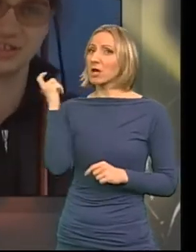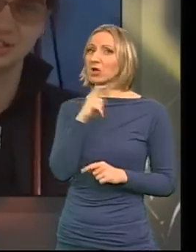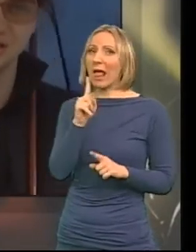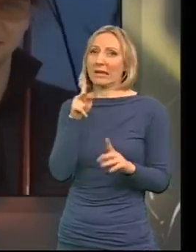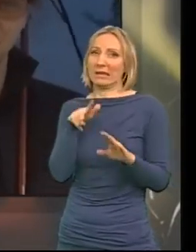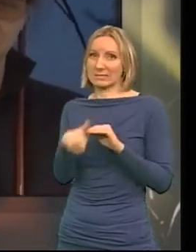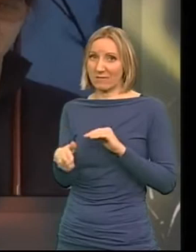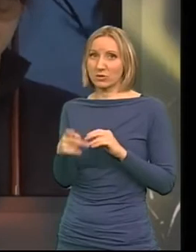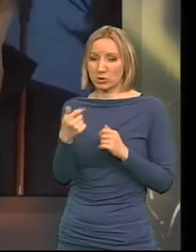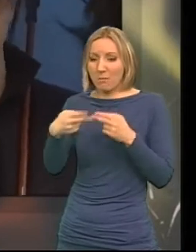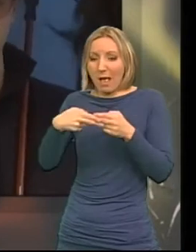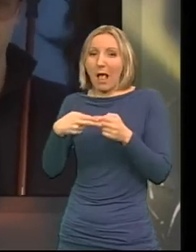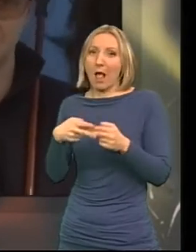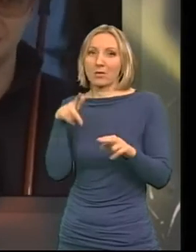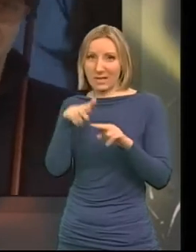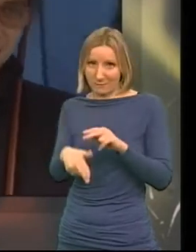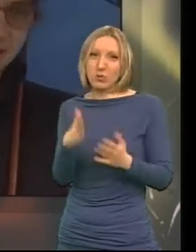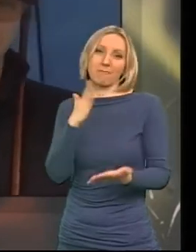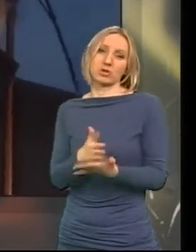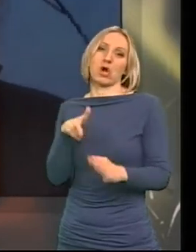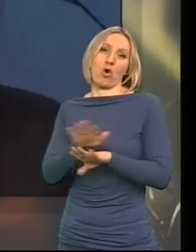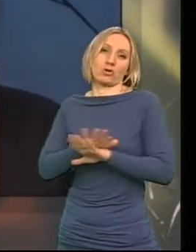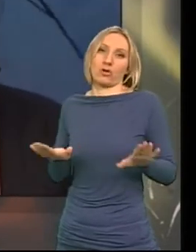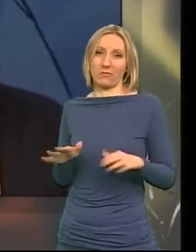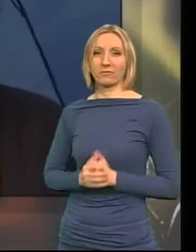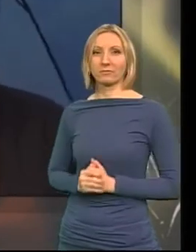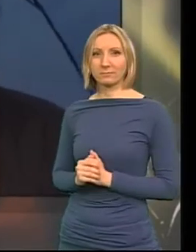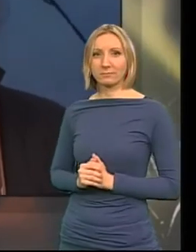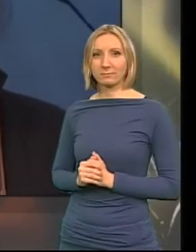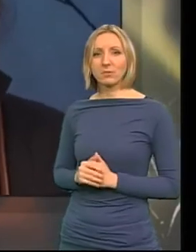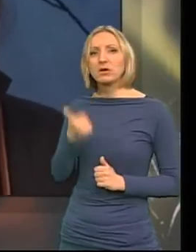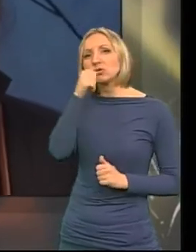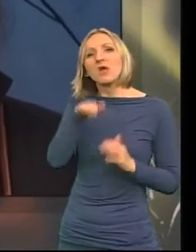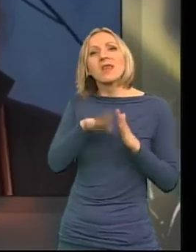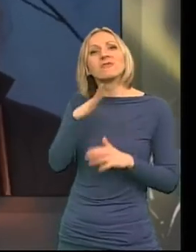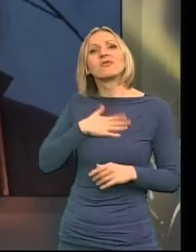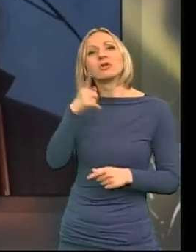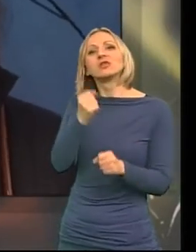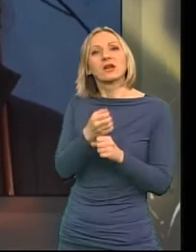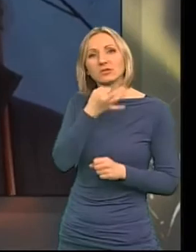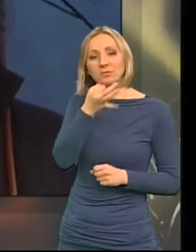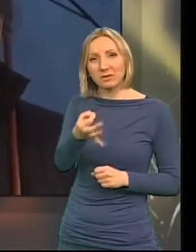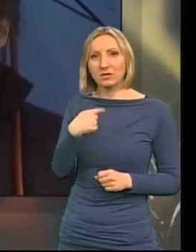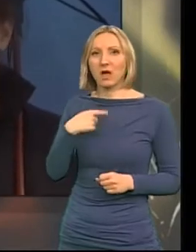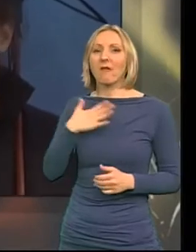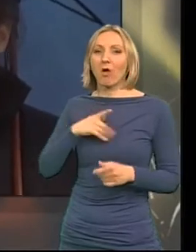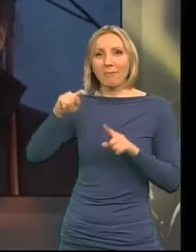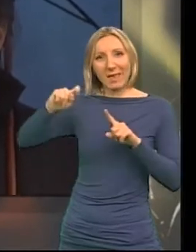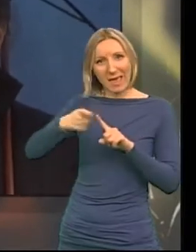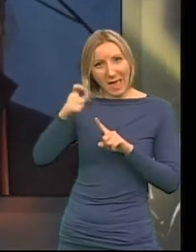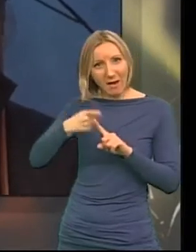gotovo. Završit će pa će biti gotovo. Što najviše voliš da radiš od učinu gotovo? Pa da heklam, pa da